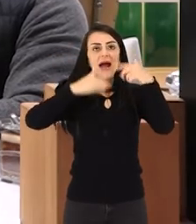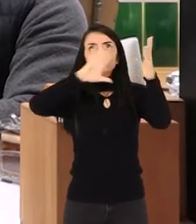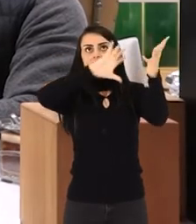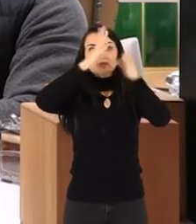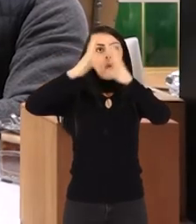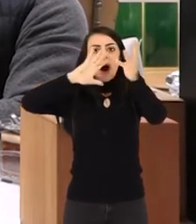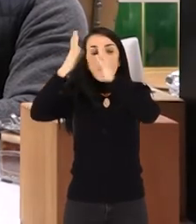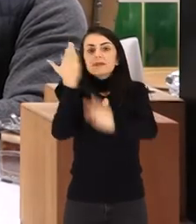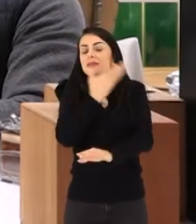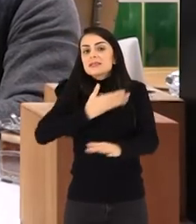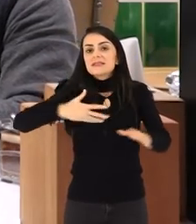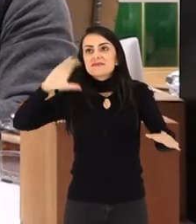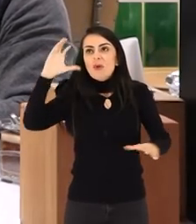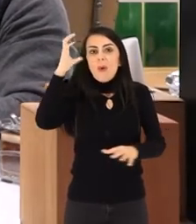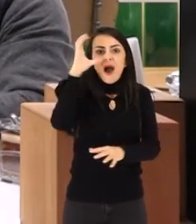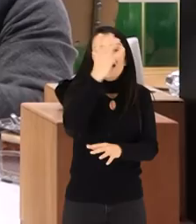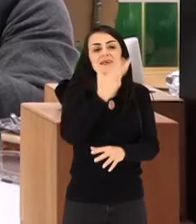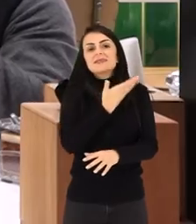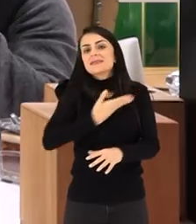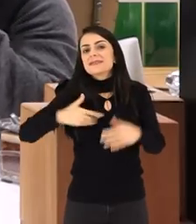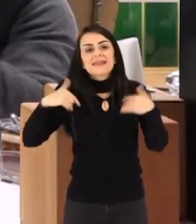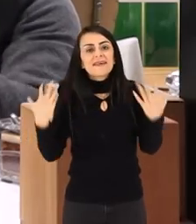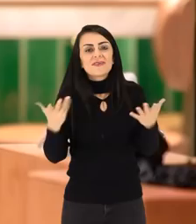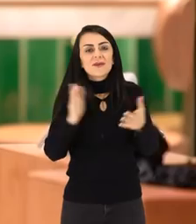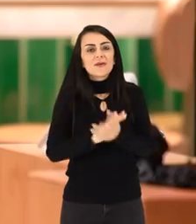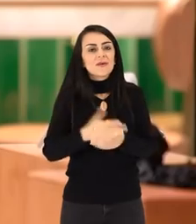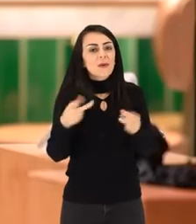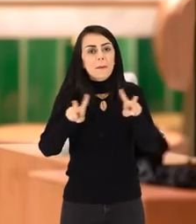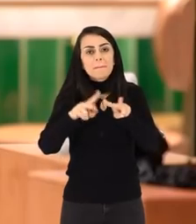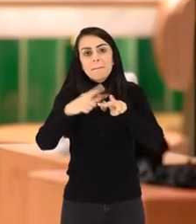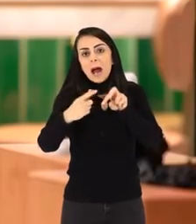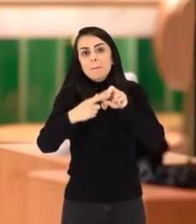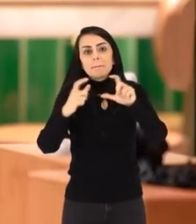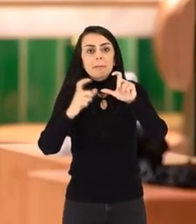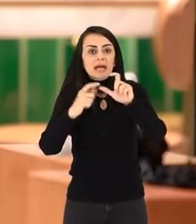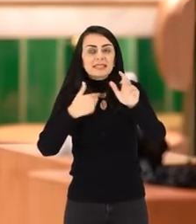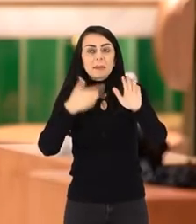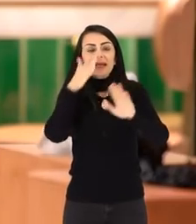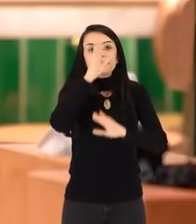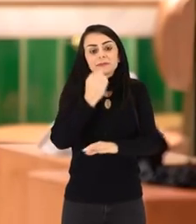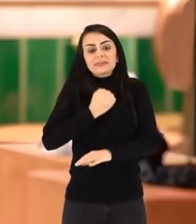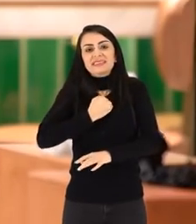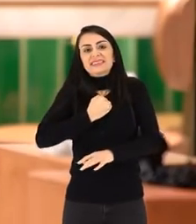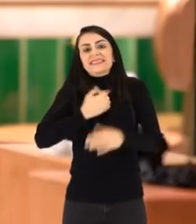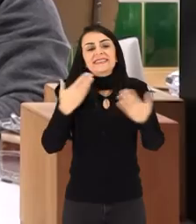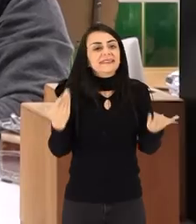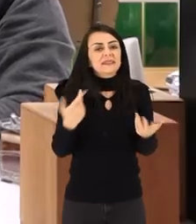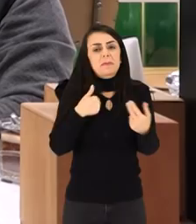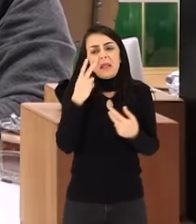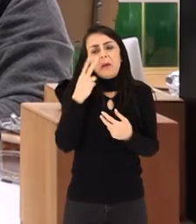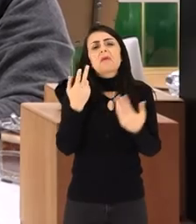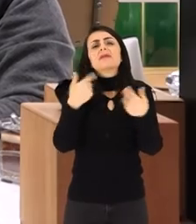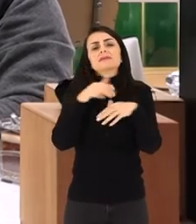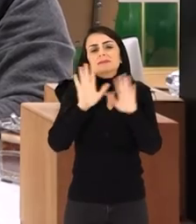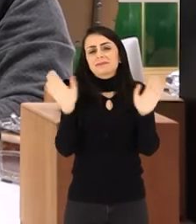aldım bir dakika falan gibi bir şey olamayacağına göre iki dakika nefes alabilir miyim? Açlığı atıyorlar. Öf falan diye. Bana göre değil yani.